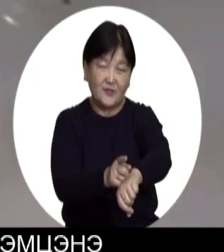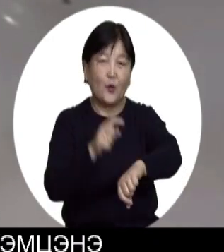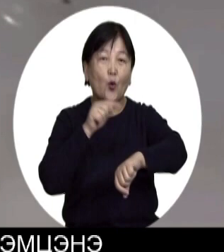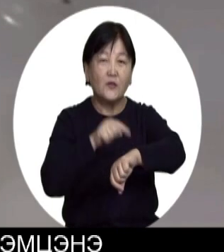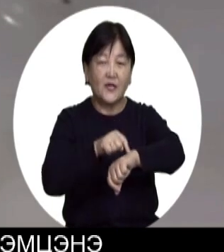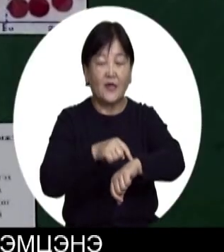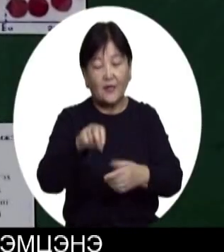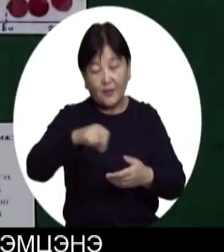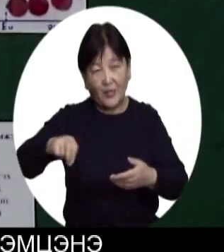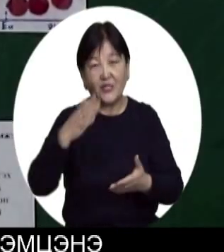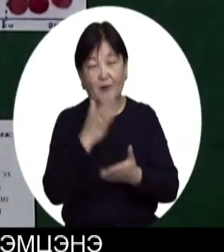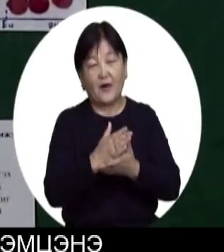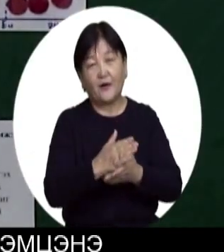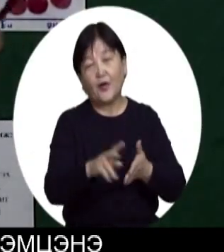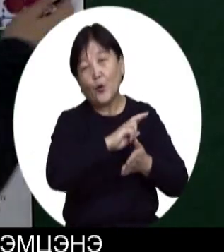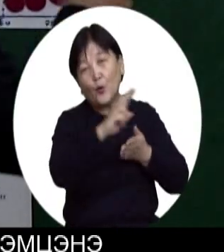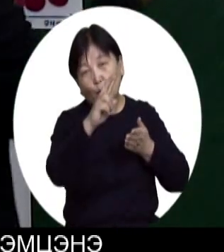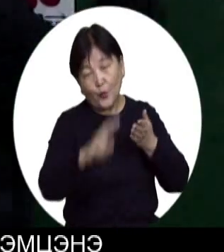За ингээд үр дүнгээ харах юм бол